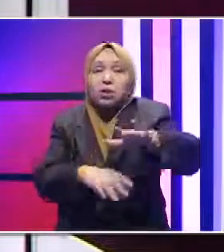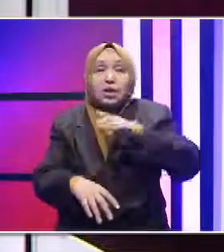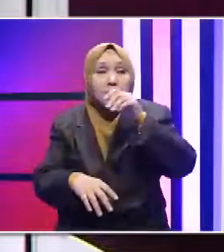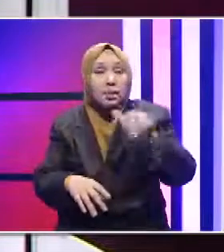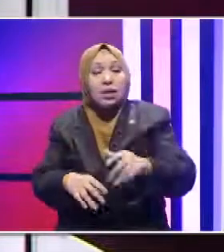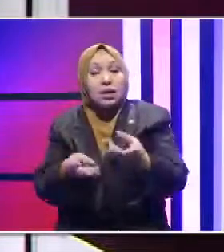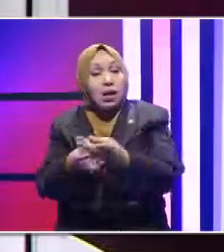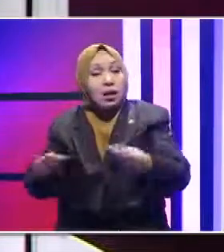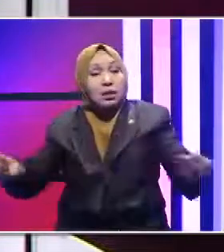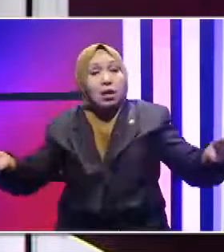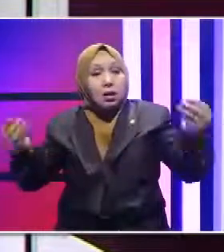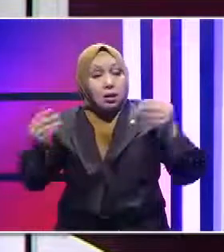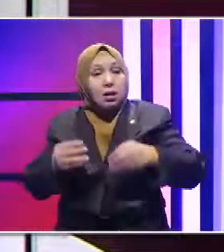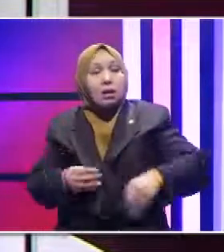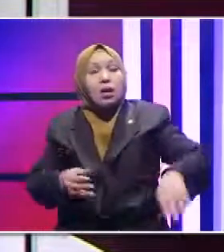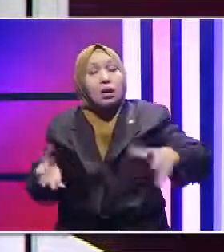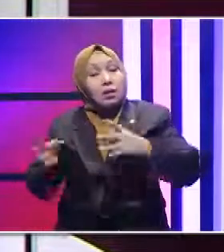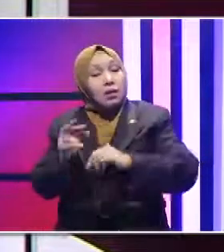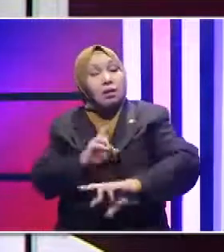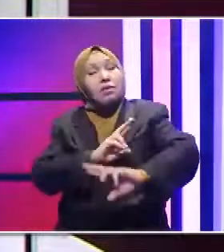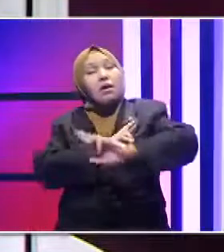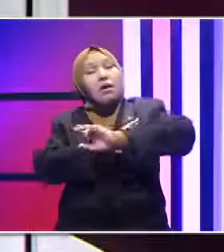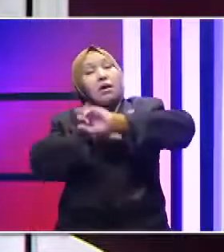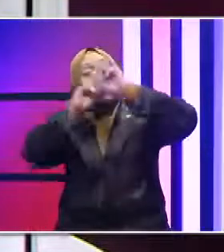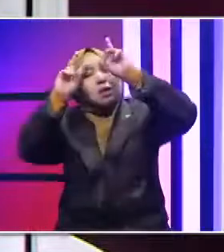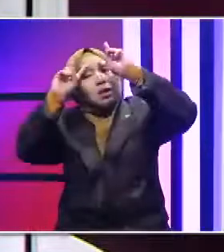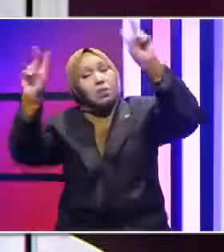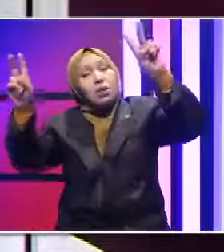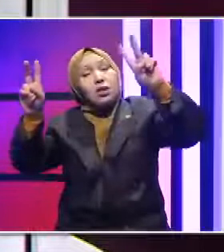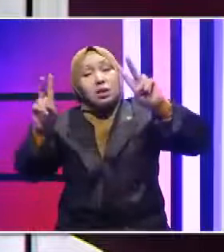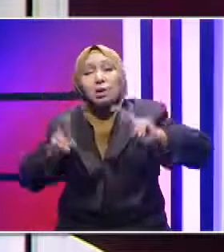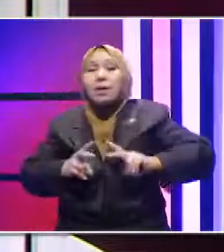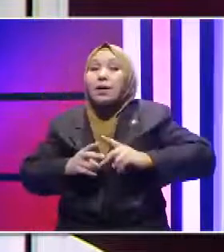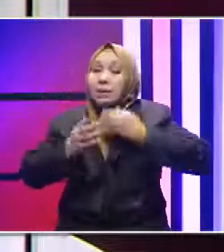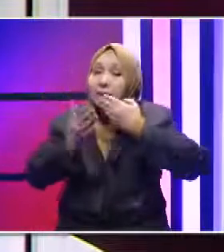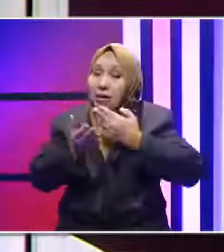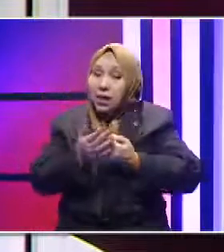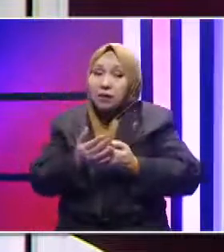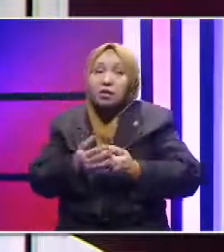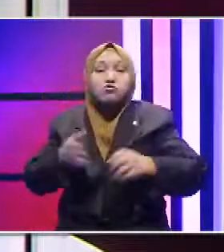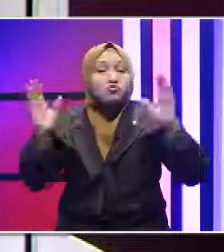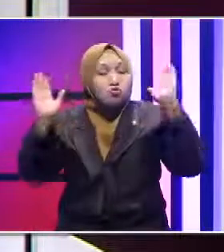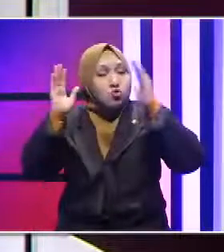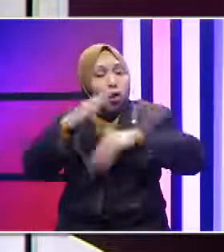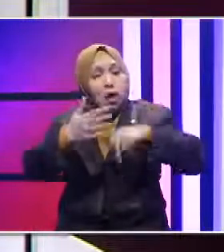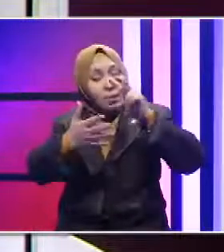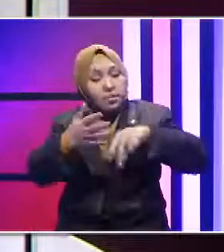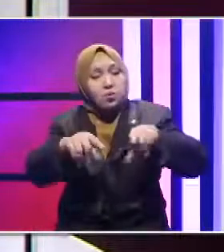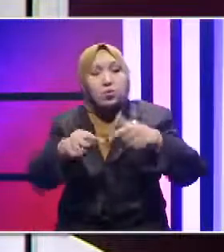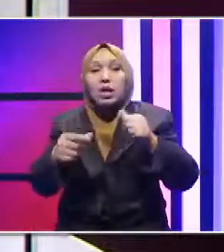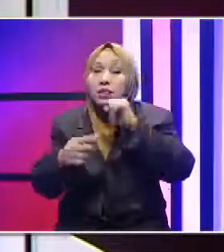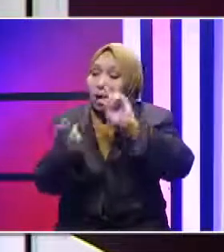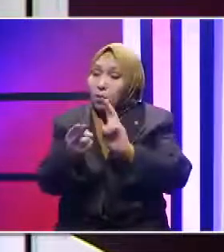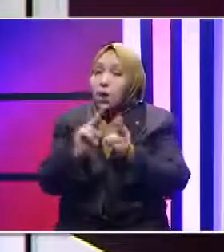tu daratan, orang abrar dia macam darat, dia relax, dia tenang, buat kebaikan, terus menerus buat kebaikan. Solat, baca Quran terus tak berubah-ubah